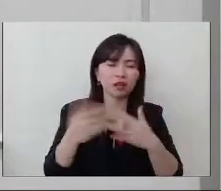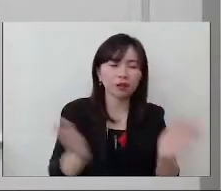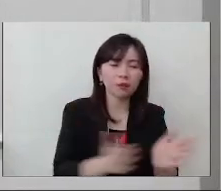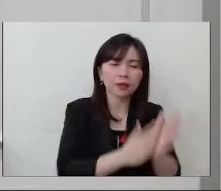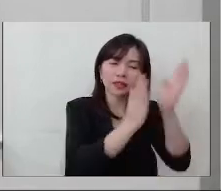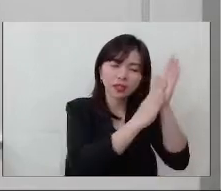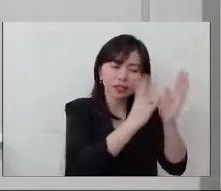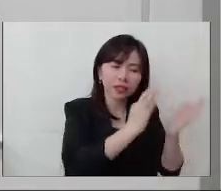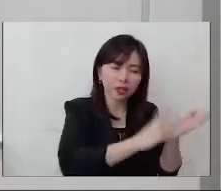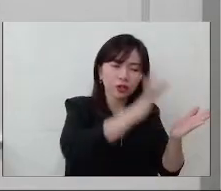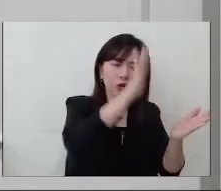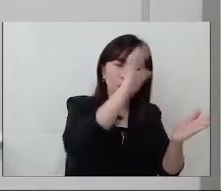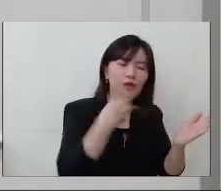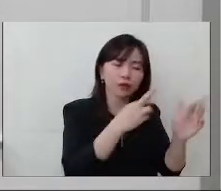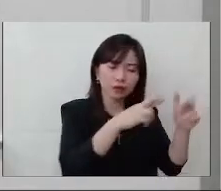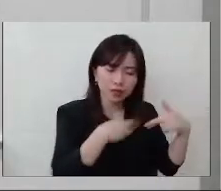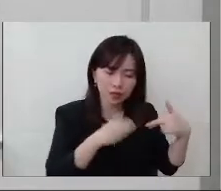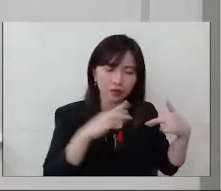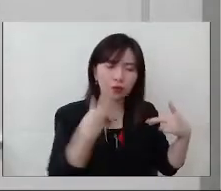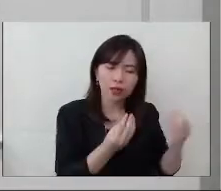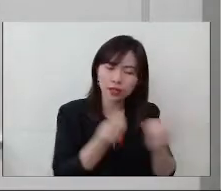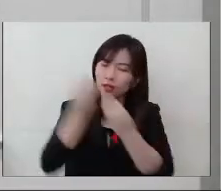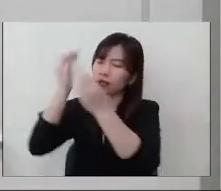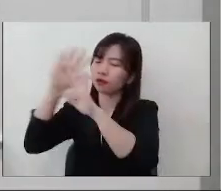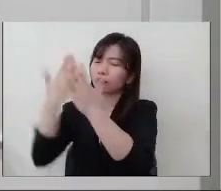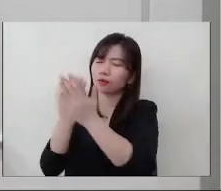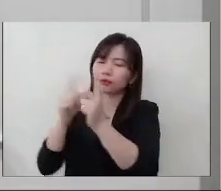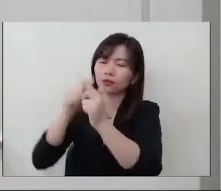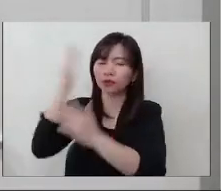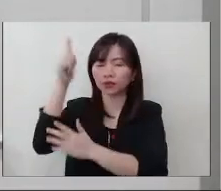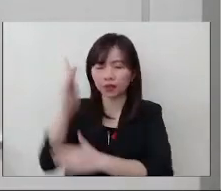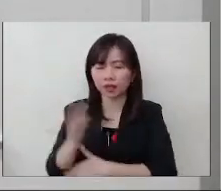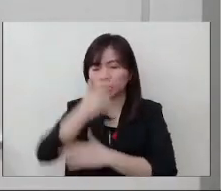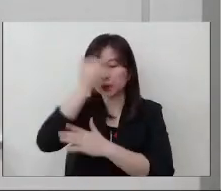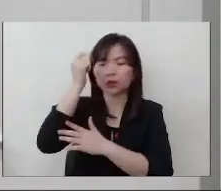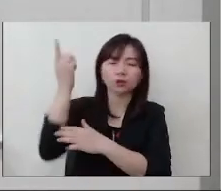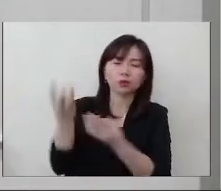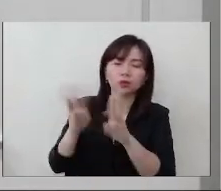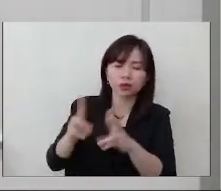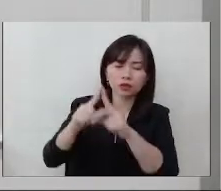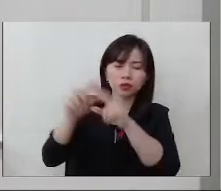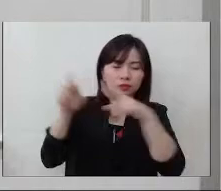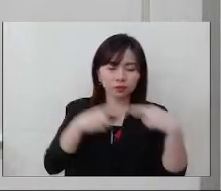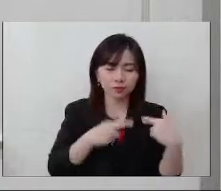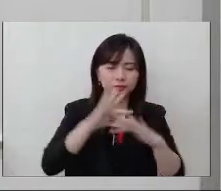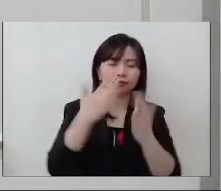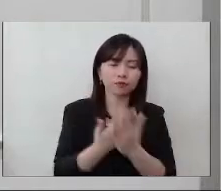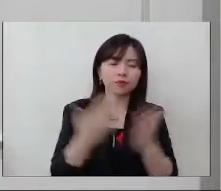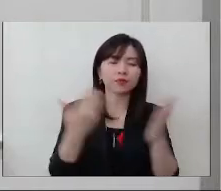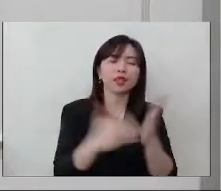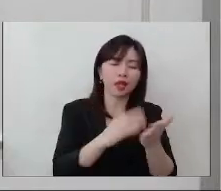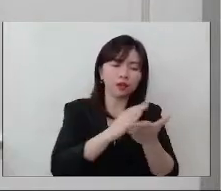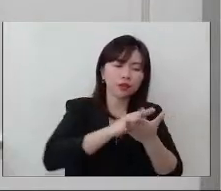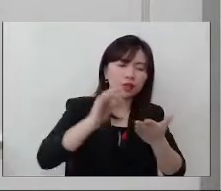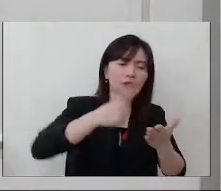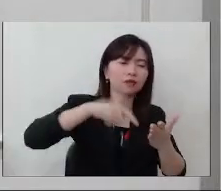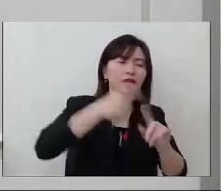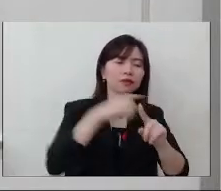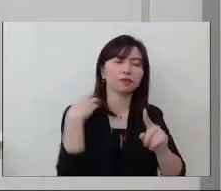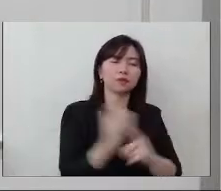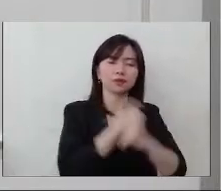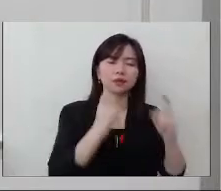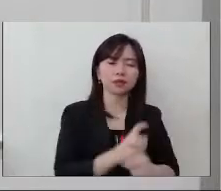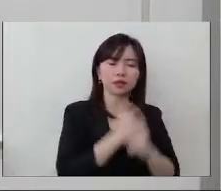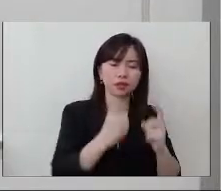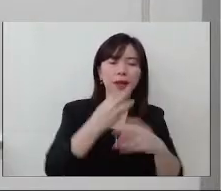po matatanggap, ay ibabalik po namin ito sa inyo, for thou art worthy to receive everything. Please forgive us from all of our sins. Make me a